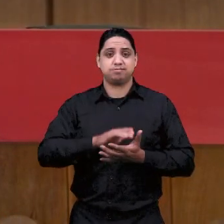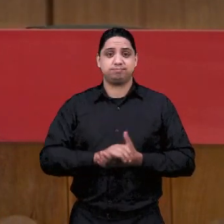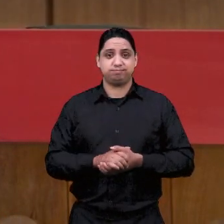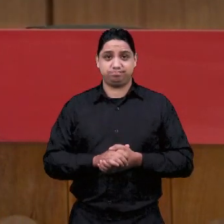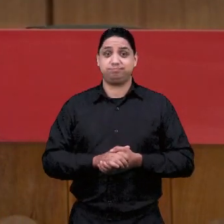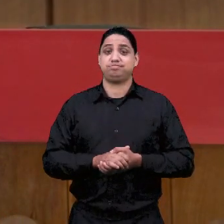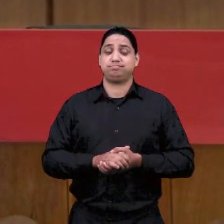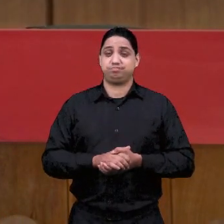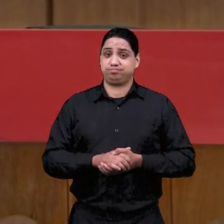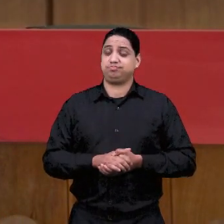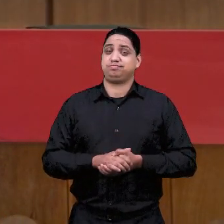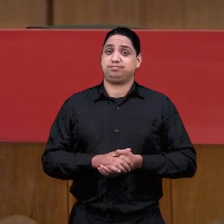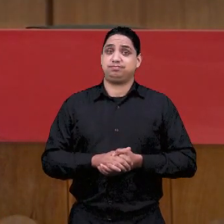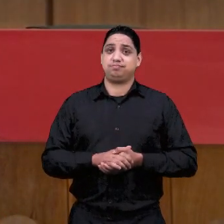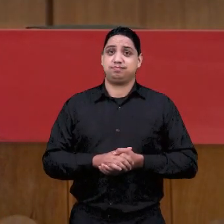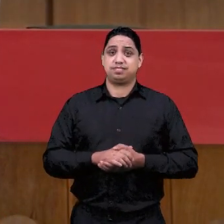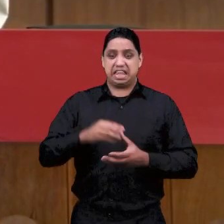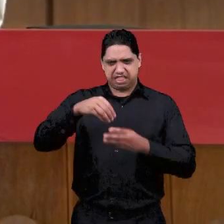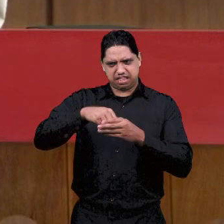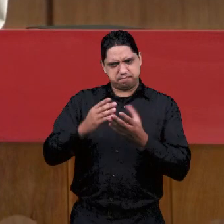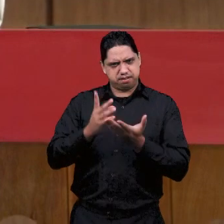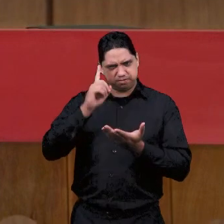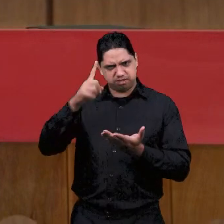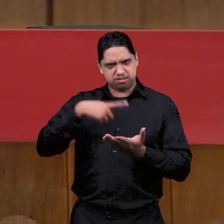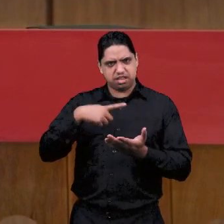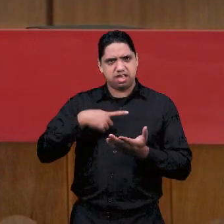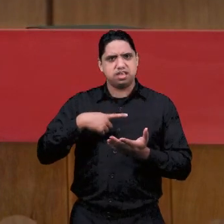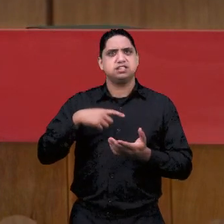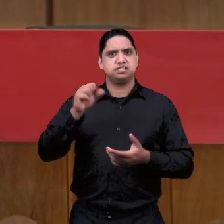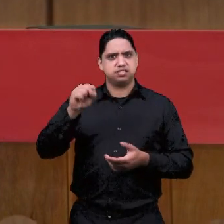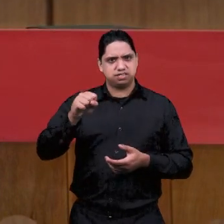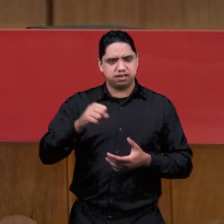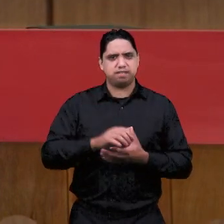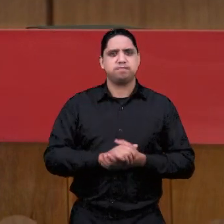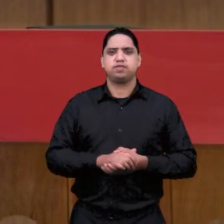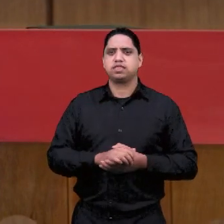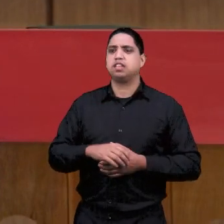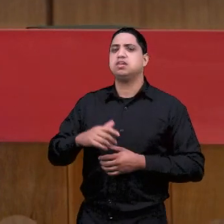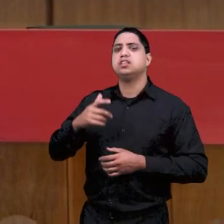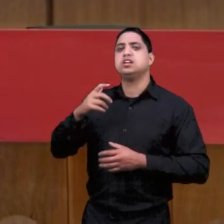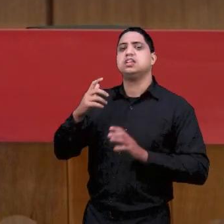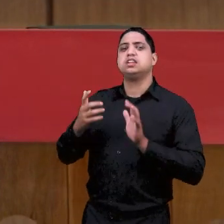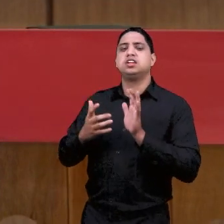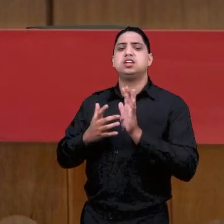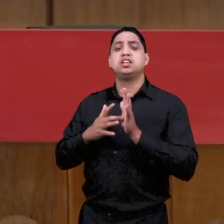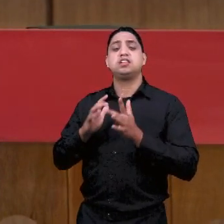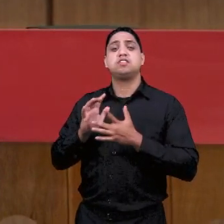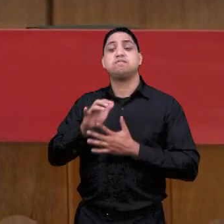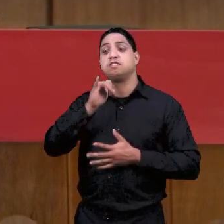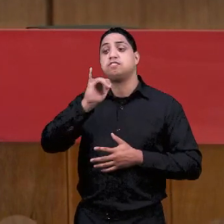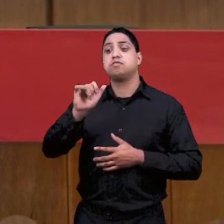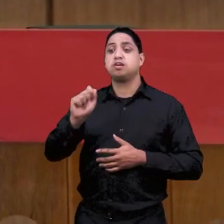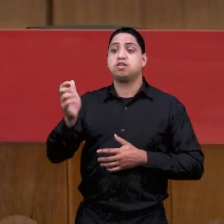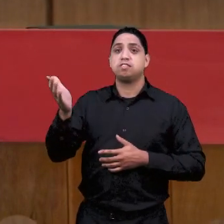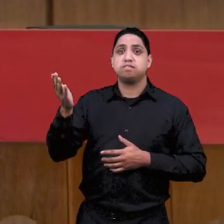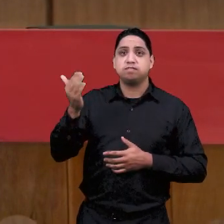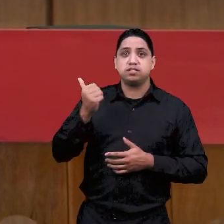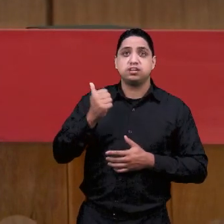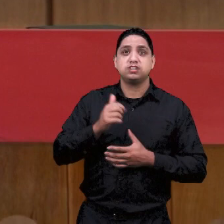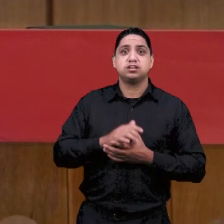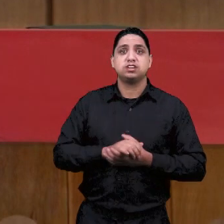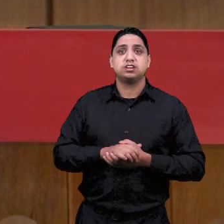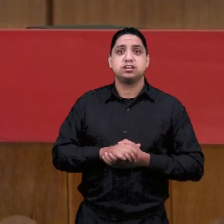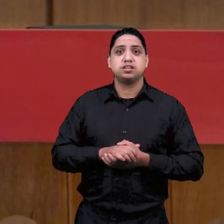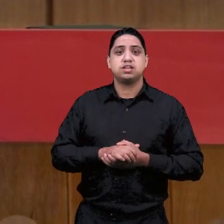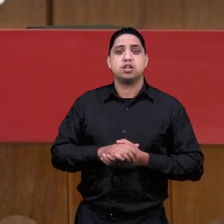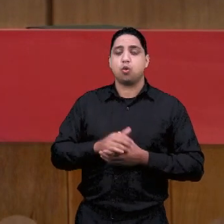Cela est dans la Bible, c'est dans la Bible. Venez manger, n'est-ce pas? Sans